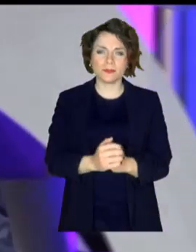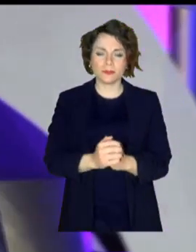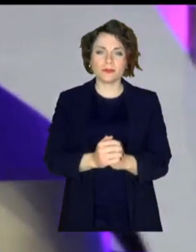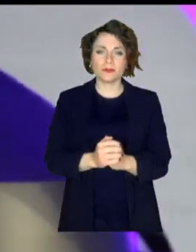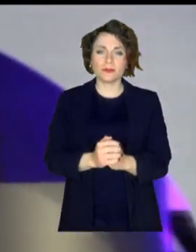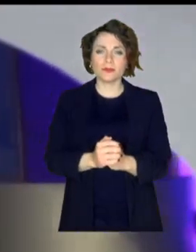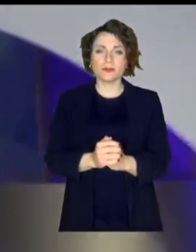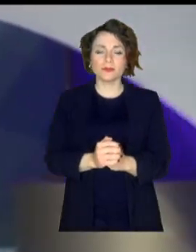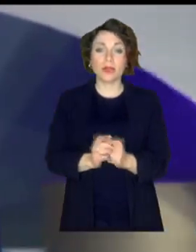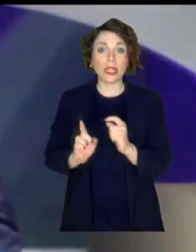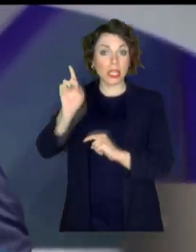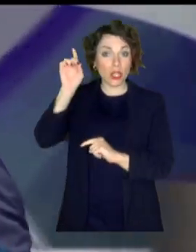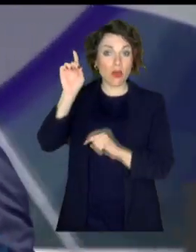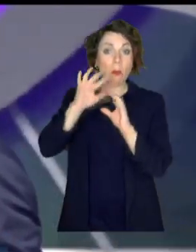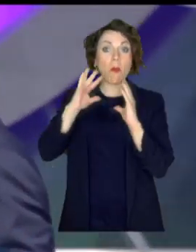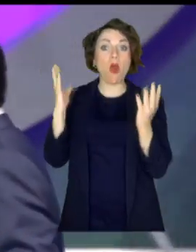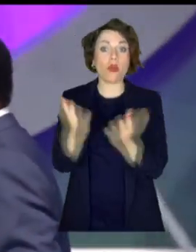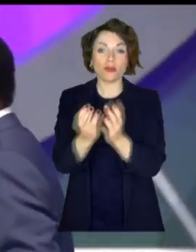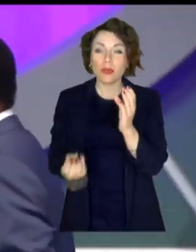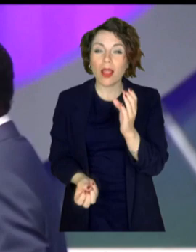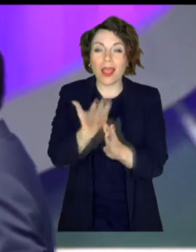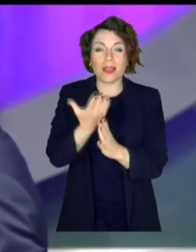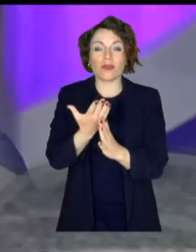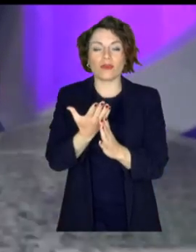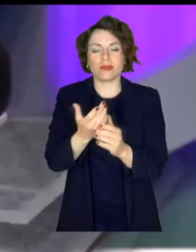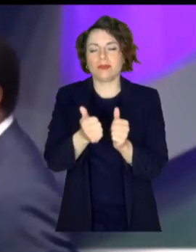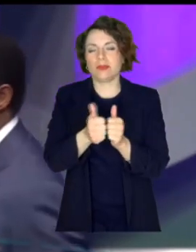che Dio ha creato il mondo, secondo la Bibbia,